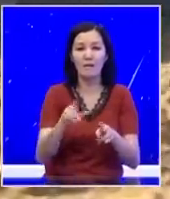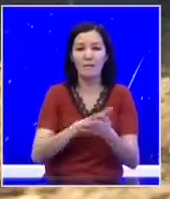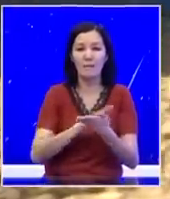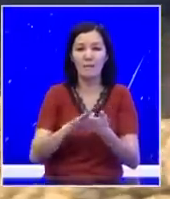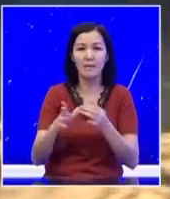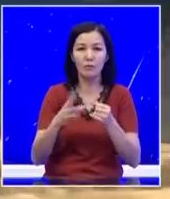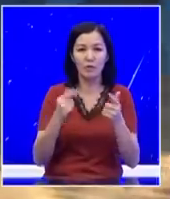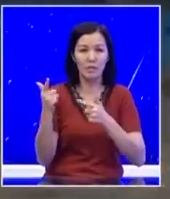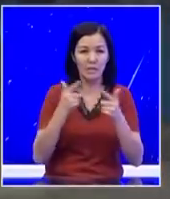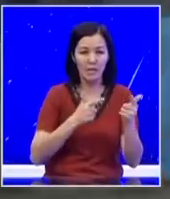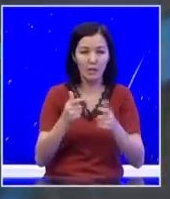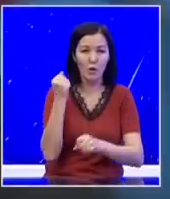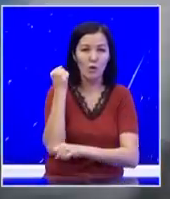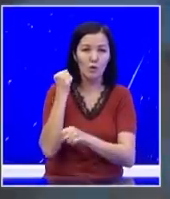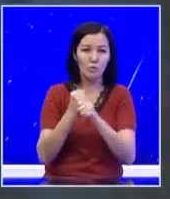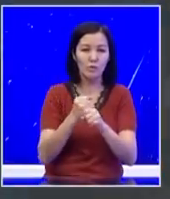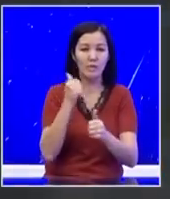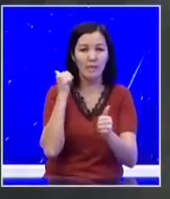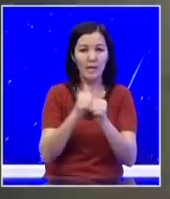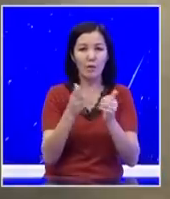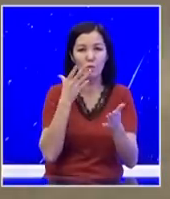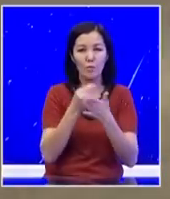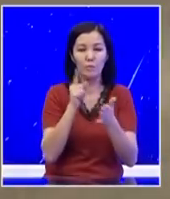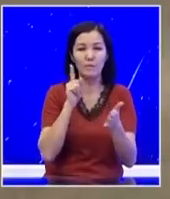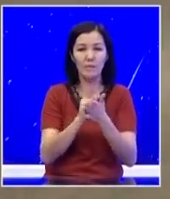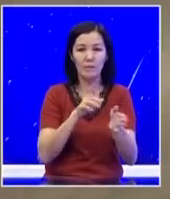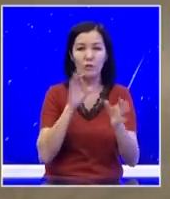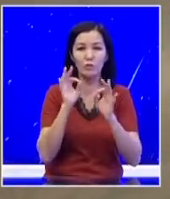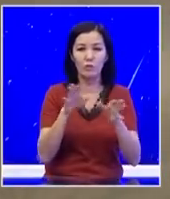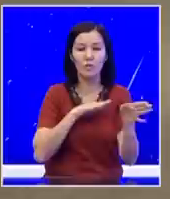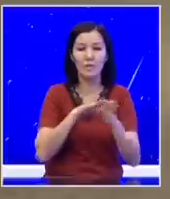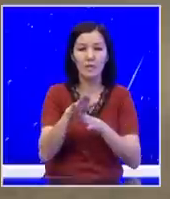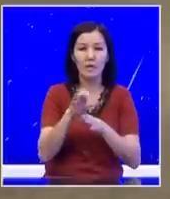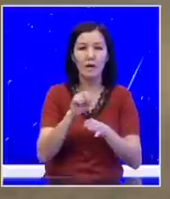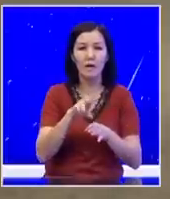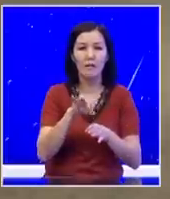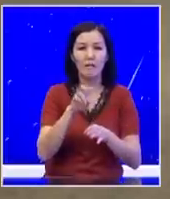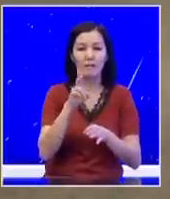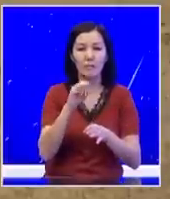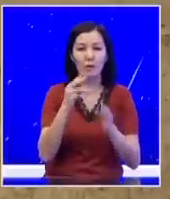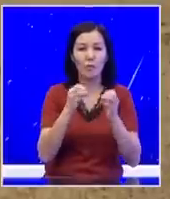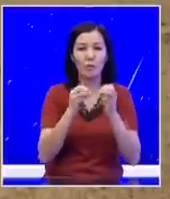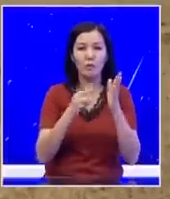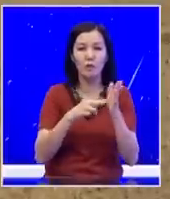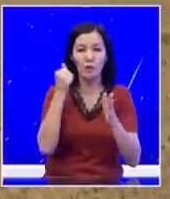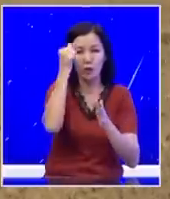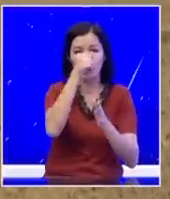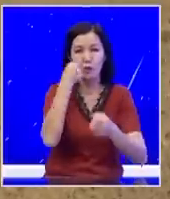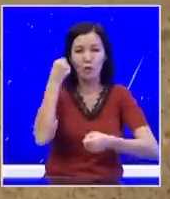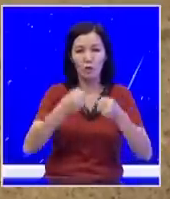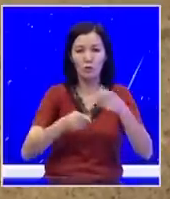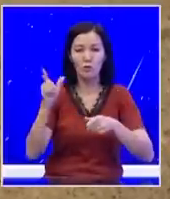дайындауда. Бұл жұмыстарда жұмысшылардың әрбірі өз міндеттерін мінсіз атқаруда. Бірі Алтынбек Омашев, 17 жылдан бері тракторшы болып істеп